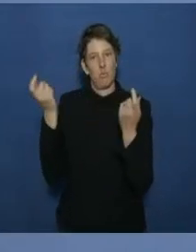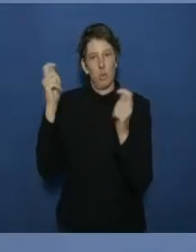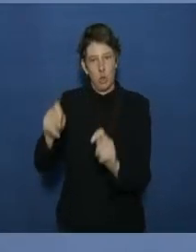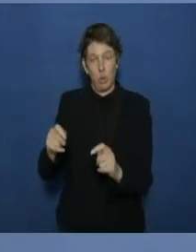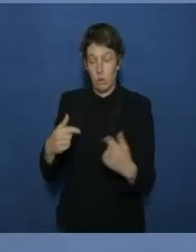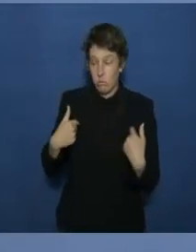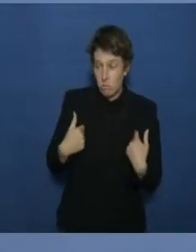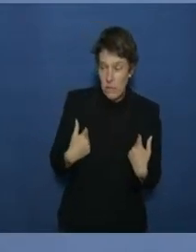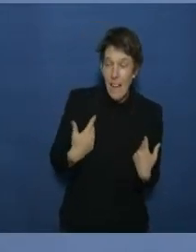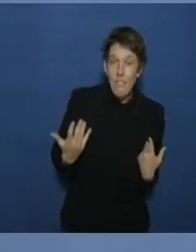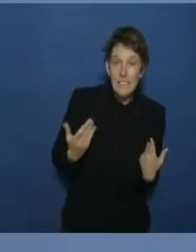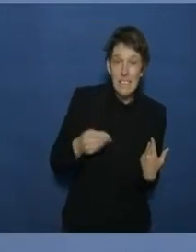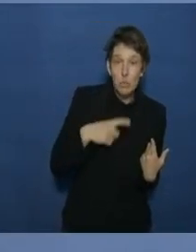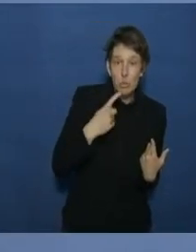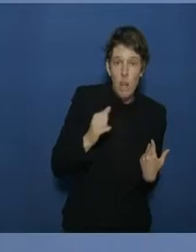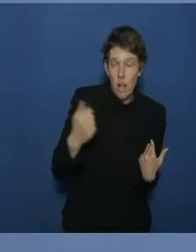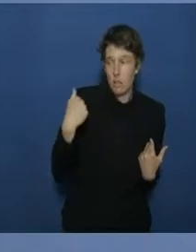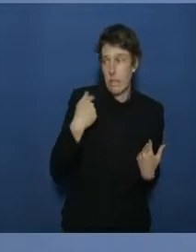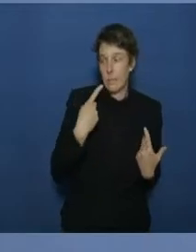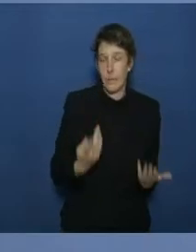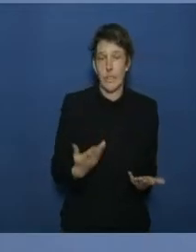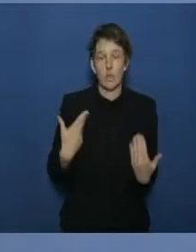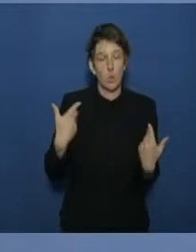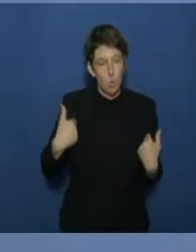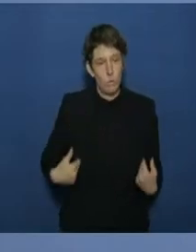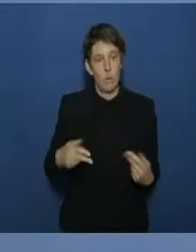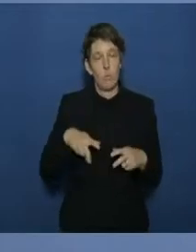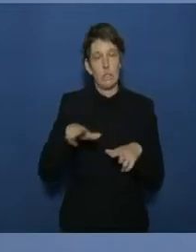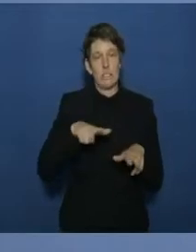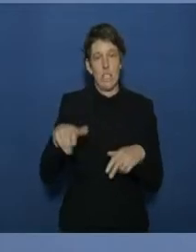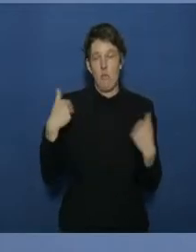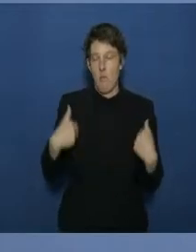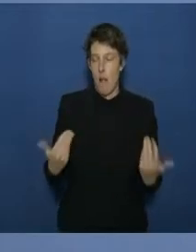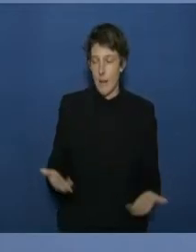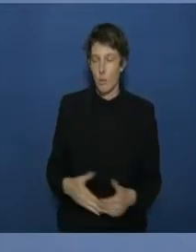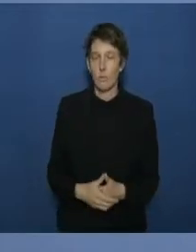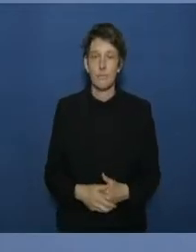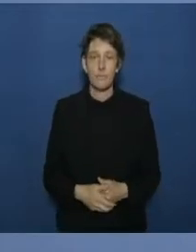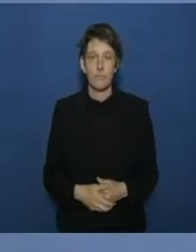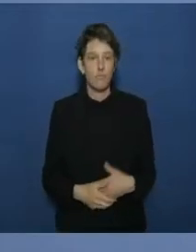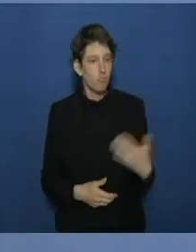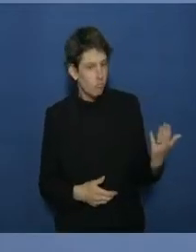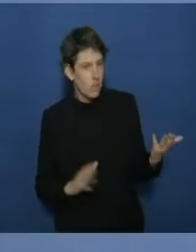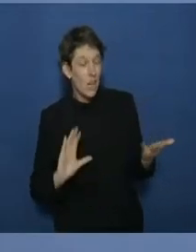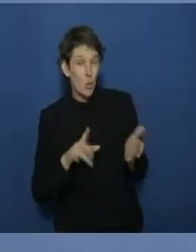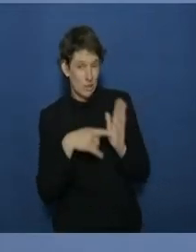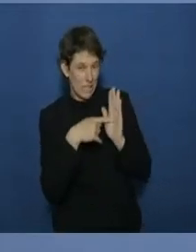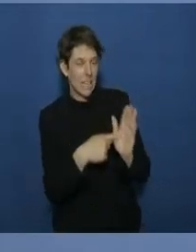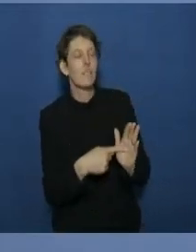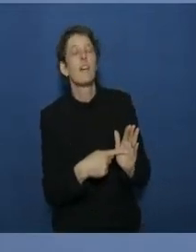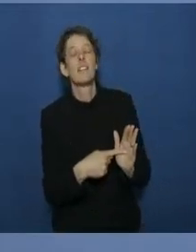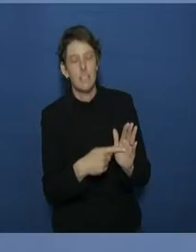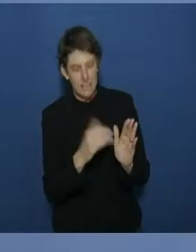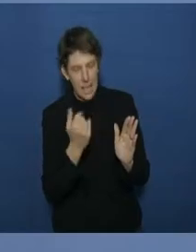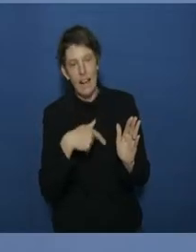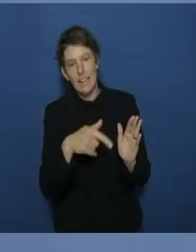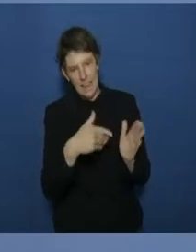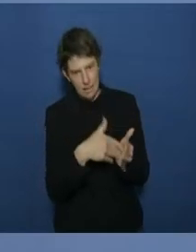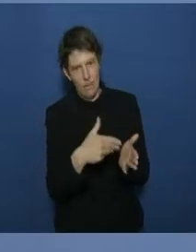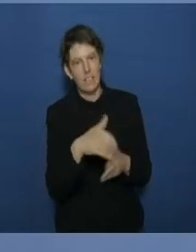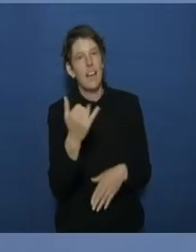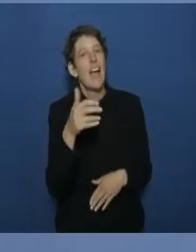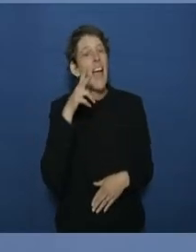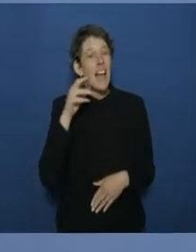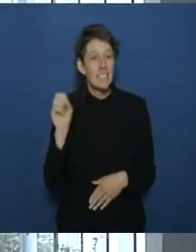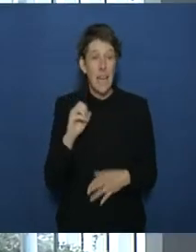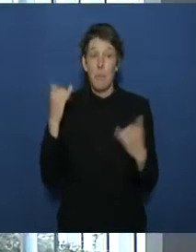gesagt, was ich gerade gesagt habe. Das ist die Haltung der Bundesregierung dazu. Kurzer Hinweis, ja, ich mache jetzt gleich weiter. Herr